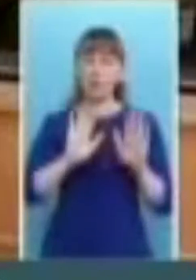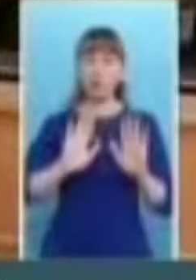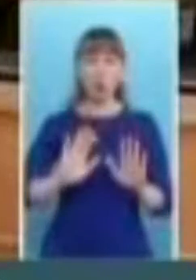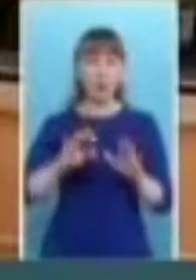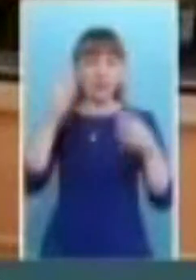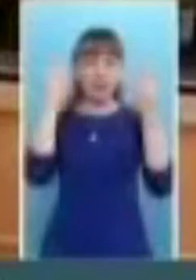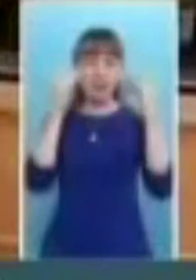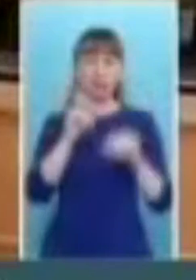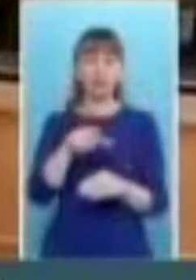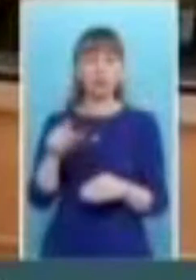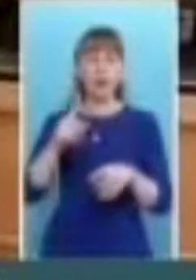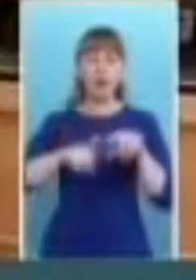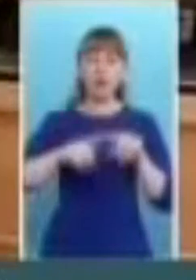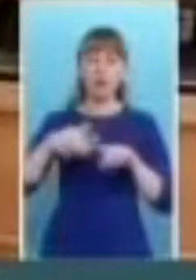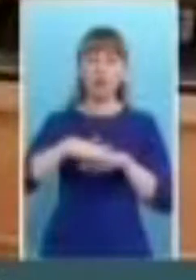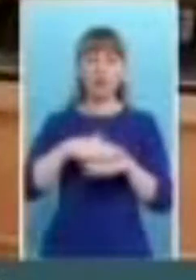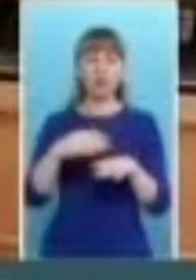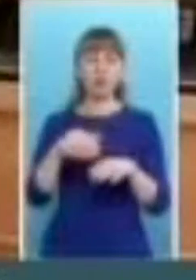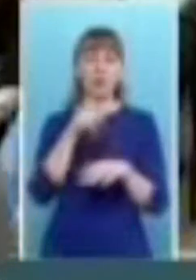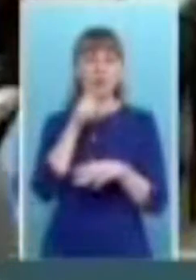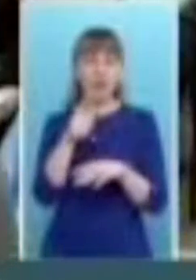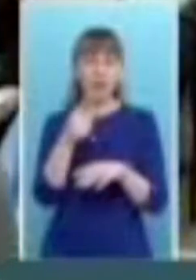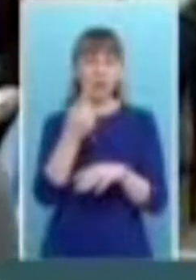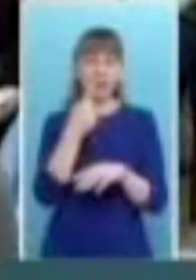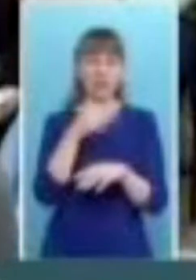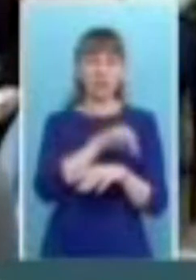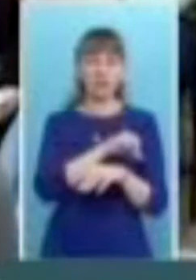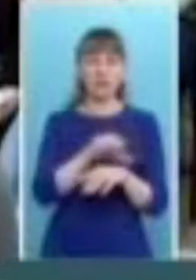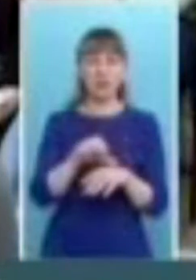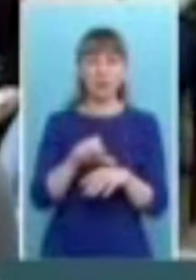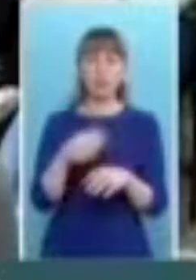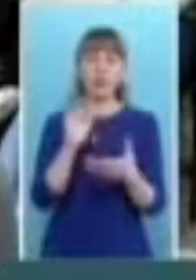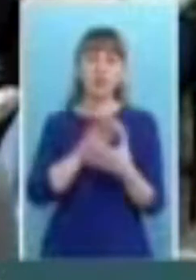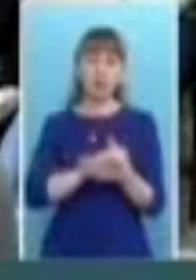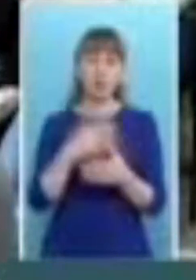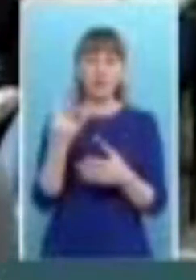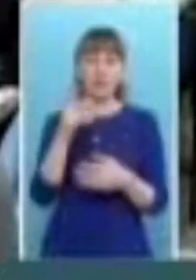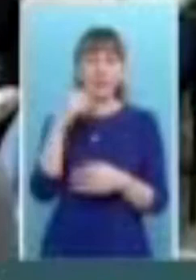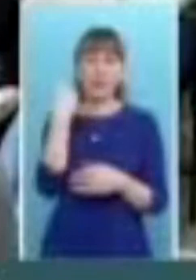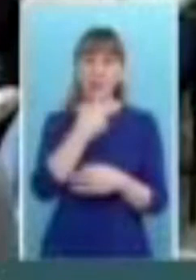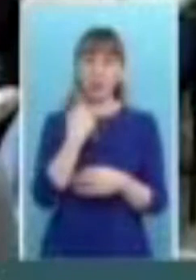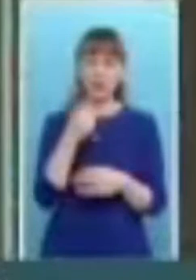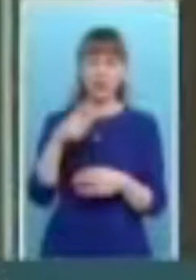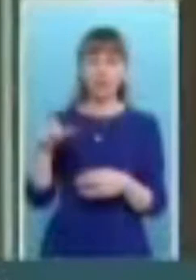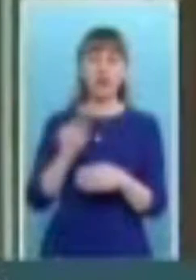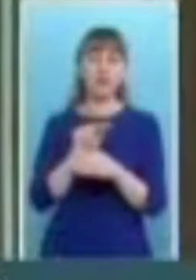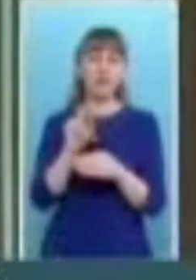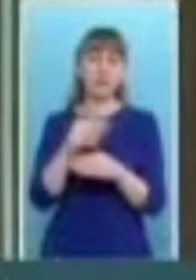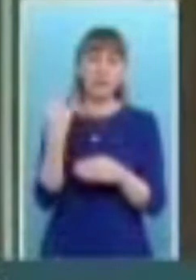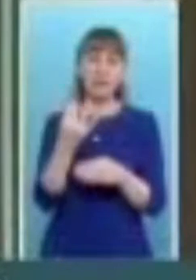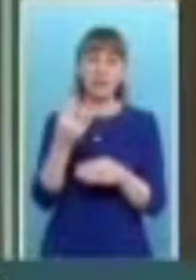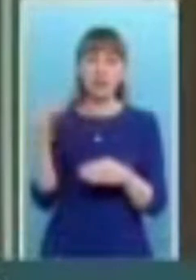родного края, а также ближнего и дальнего зарубежья. Познакомить студентов с интересными личностями, воспитать интерес к истории края,